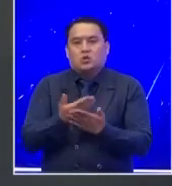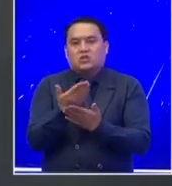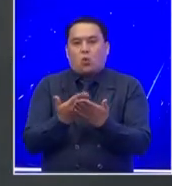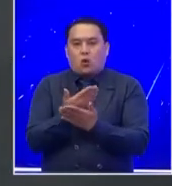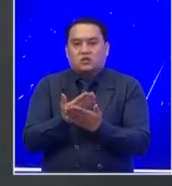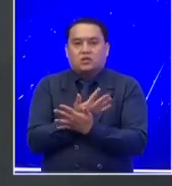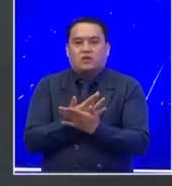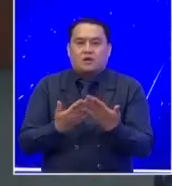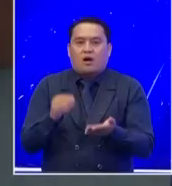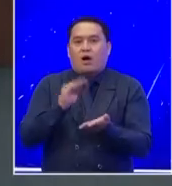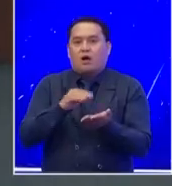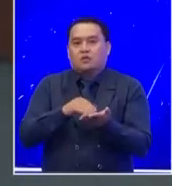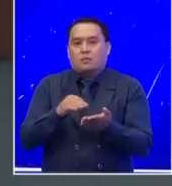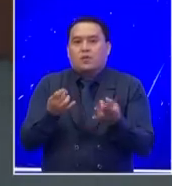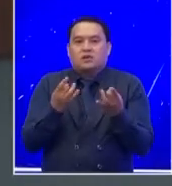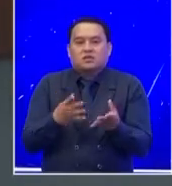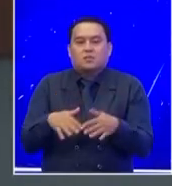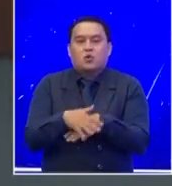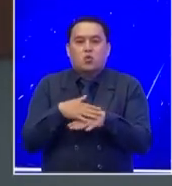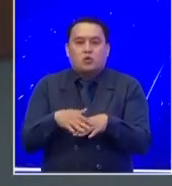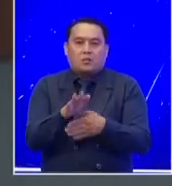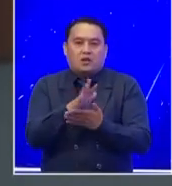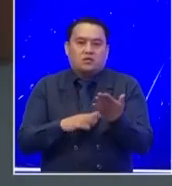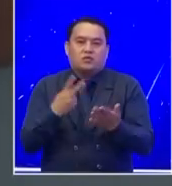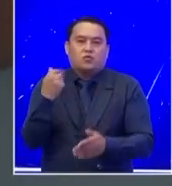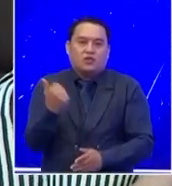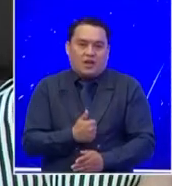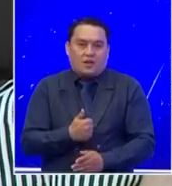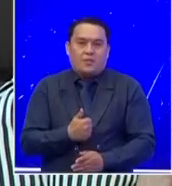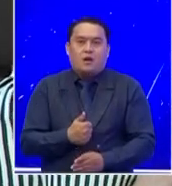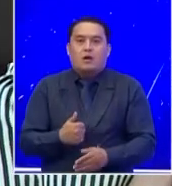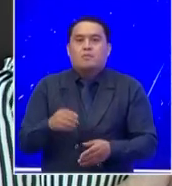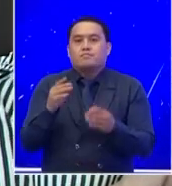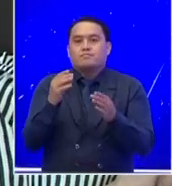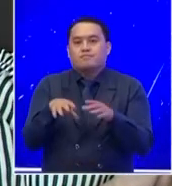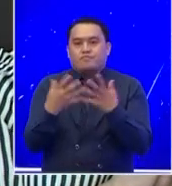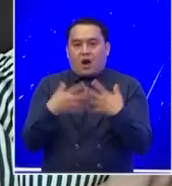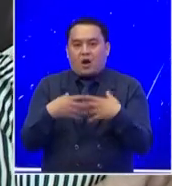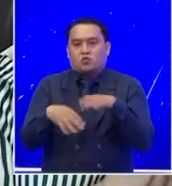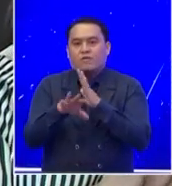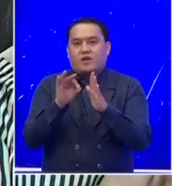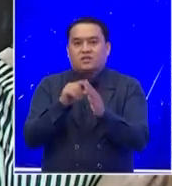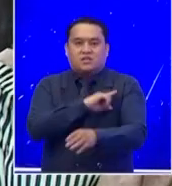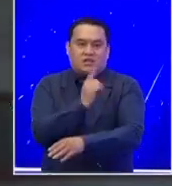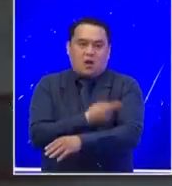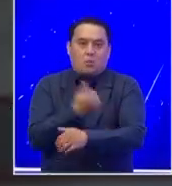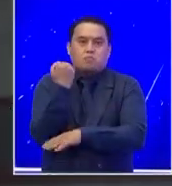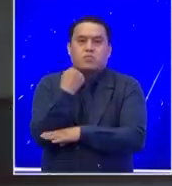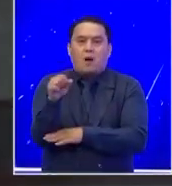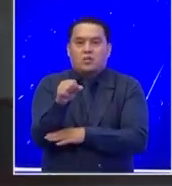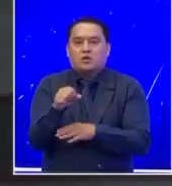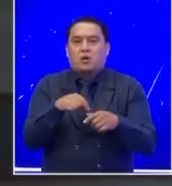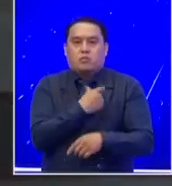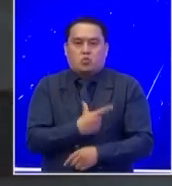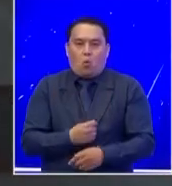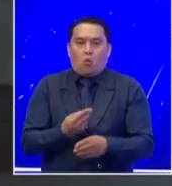искусство оценивалась простыми гражданами на протяжении 2 недель. Подсчет голосов определил сильнейших. Победителям вручены